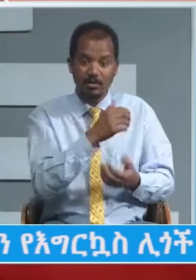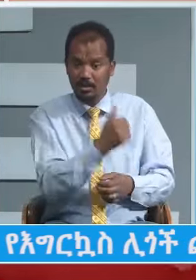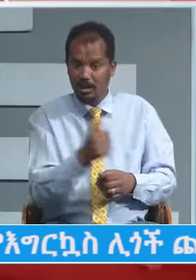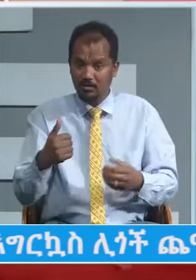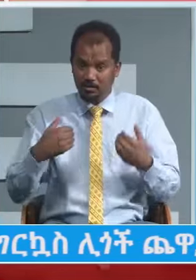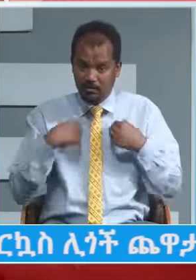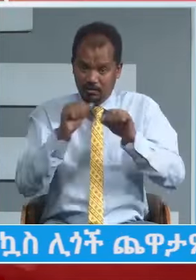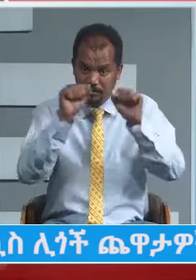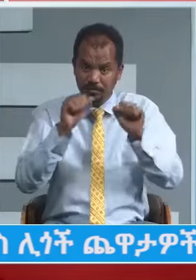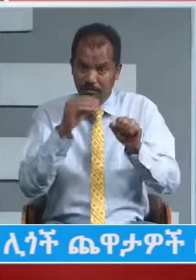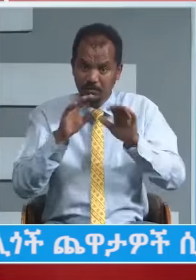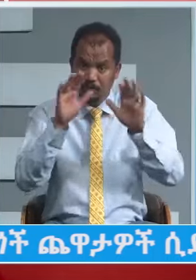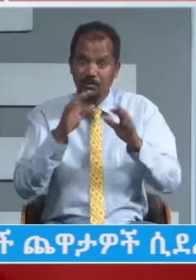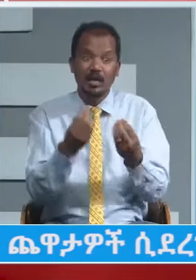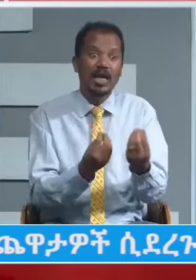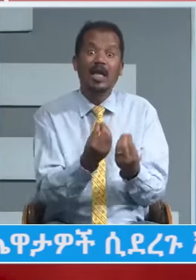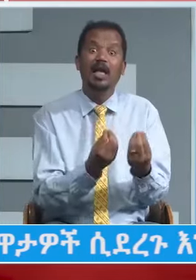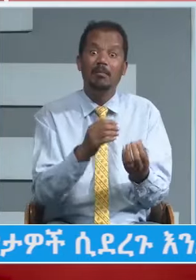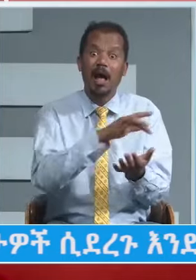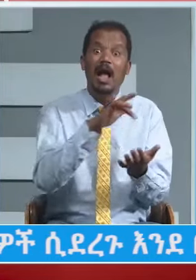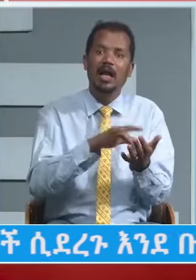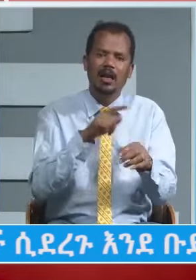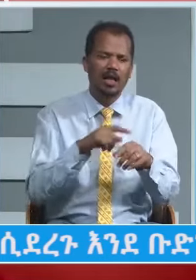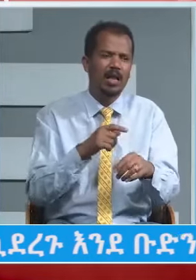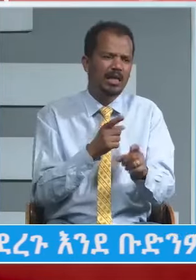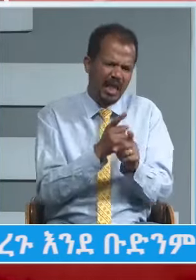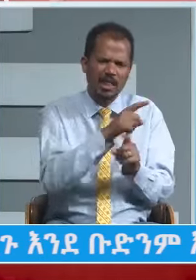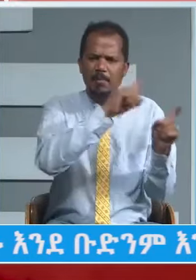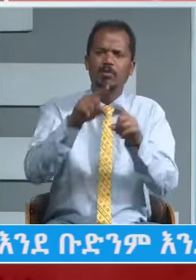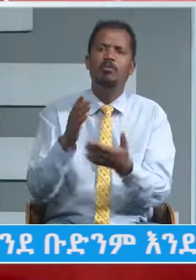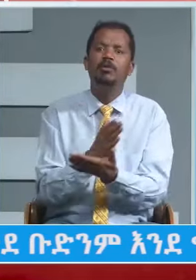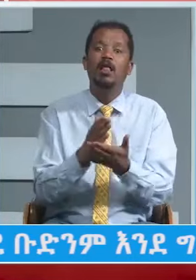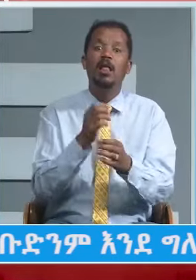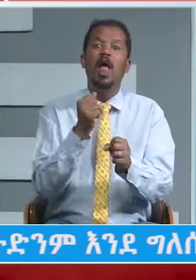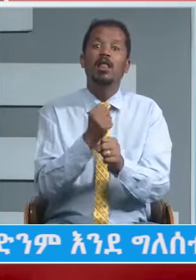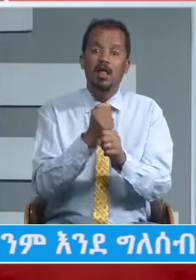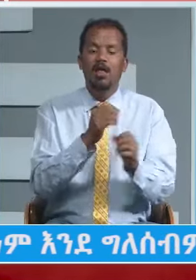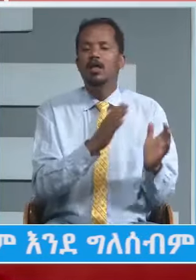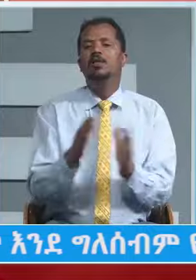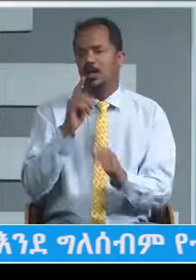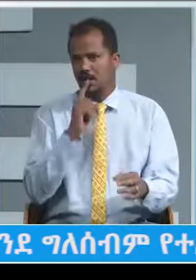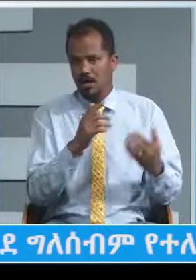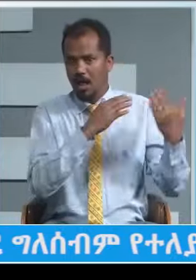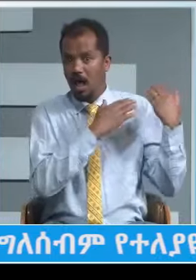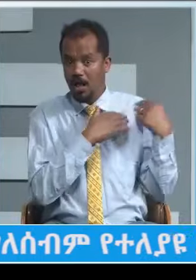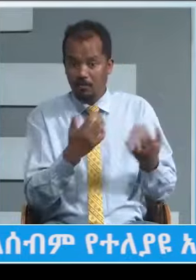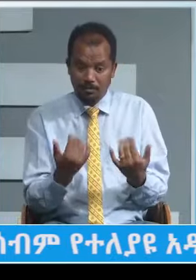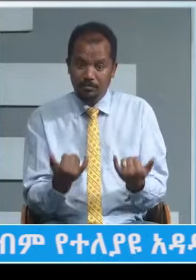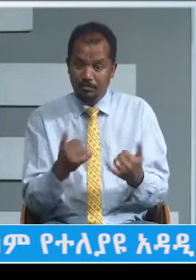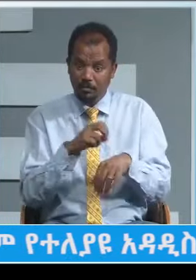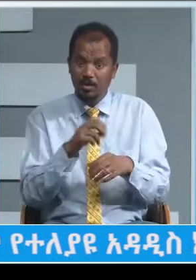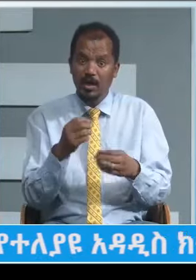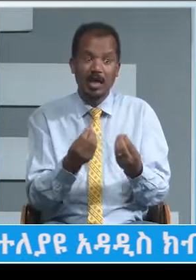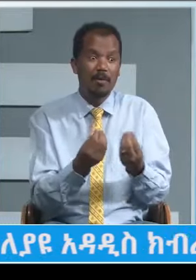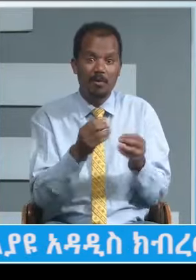አምራቾቻችን አዲስ አበባ ባሉ ቅዳሜና እሁድ ገበያዎች እንዲሁም ደግሞ የገበያ ማዕከላት ላይ ቀጥታ ሊሳተፉ የሚችሉበትን አሰራር እየዘረጋን ያለ ነው። ኃላፊው አክለውም